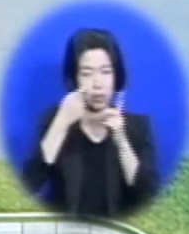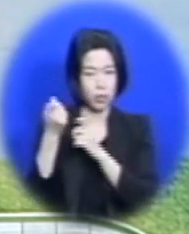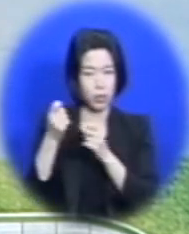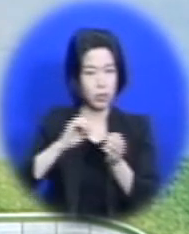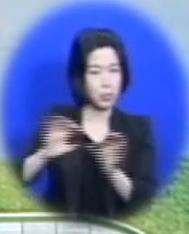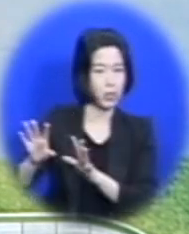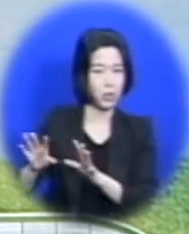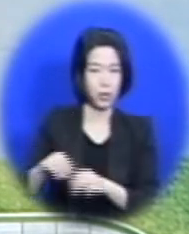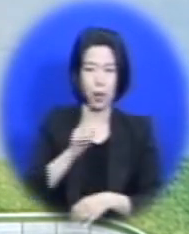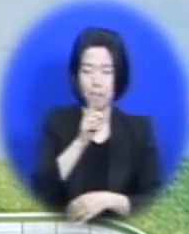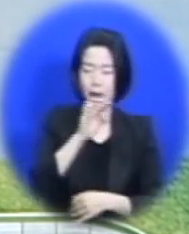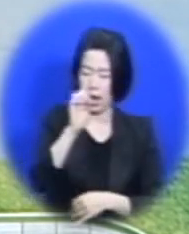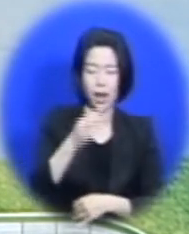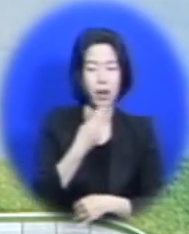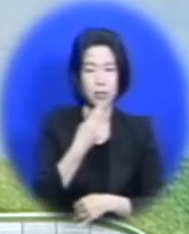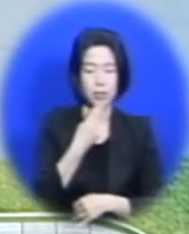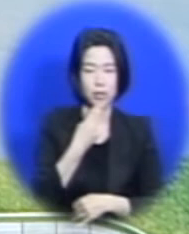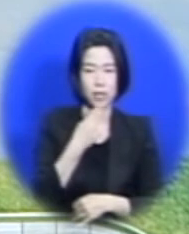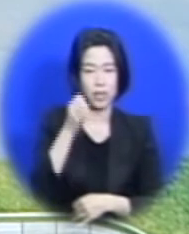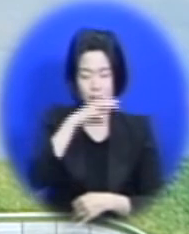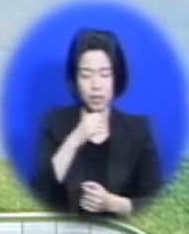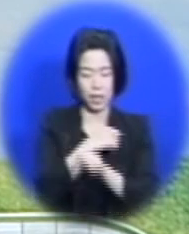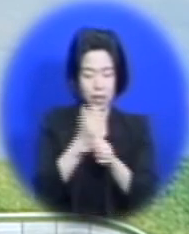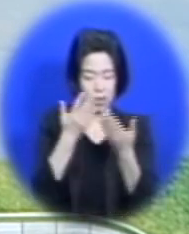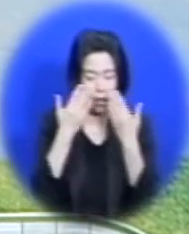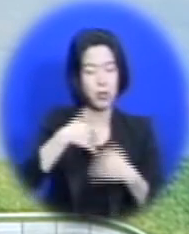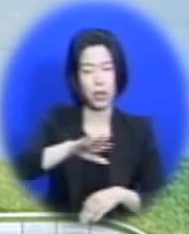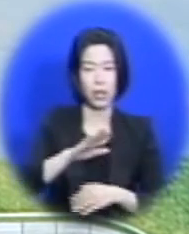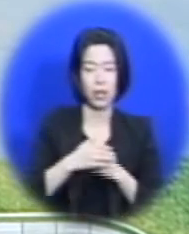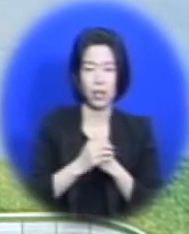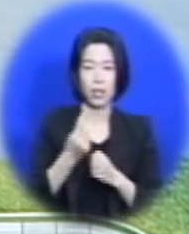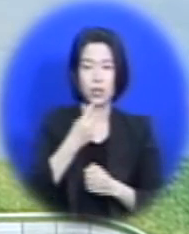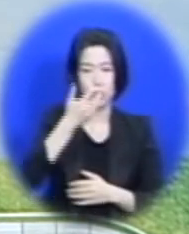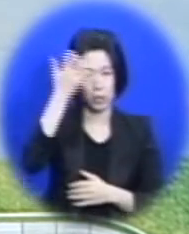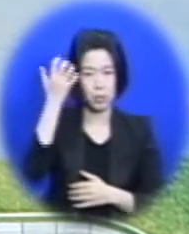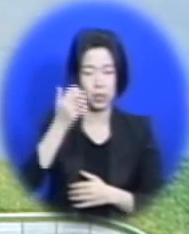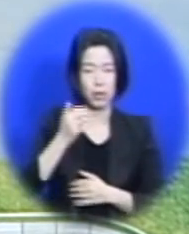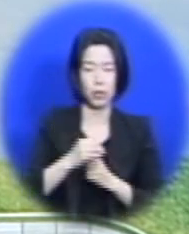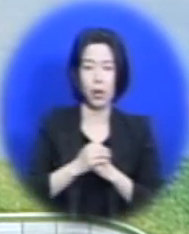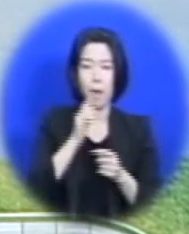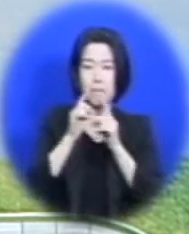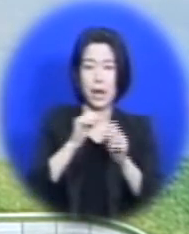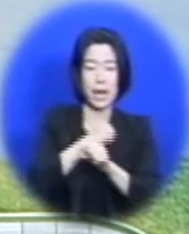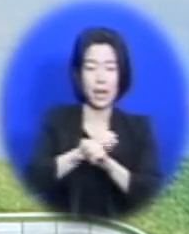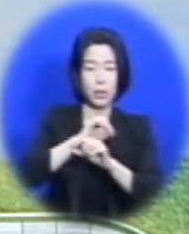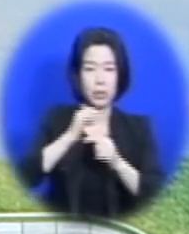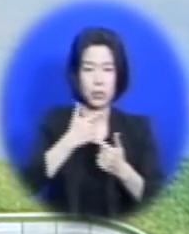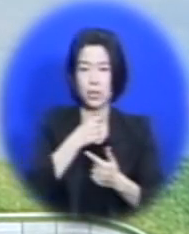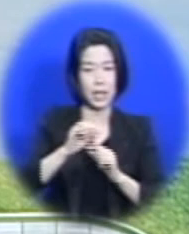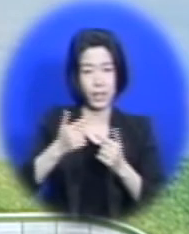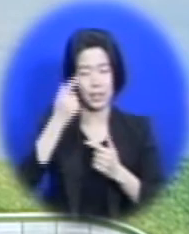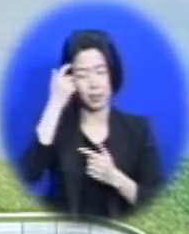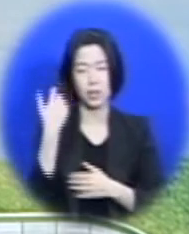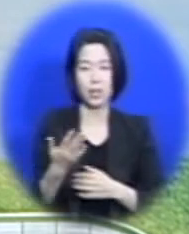한마디 안 합니다. 그리고 그냥 감옥에 갑니다. 요셉이라고 왜 말하고 싶지 않았겠습니까? 그렇게 억울한데